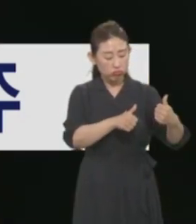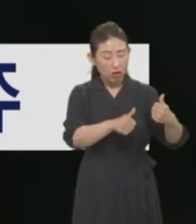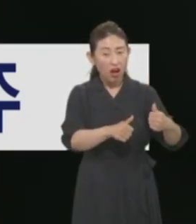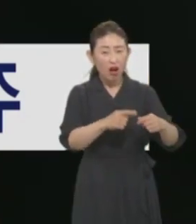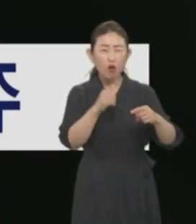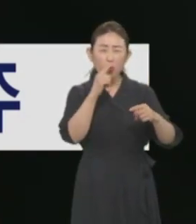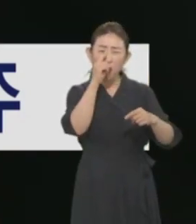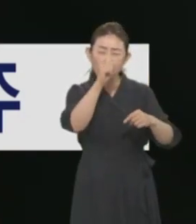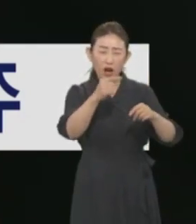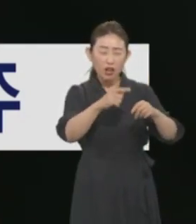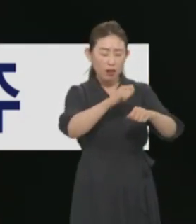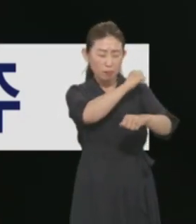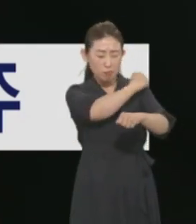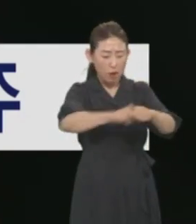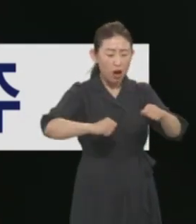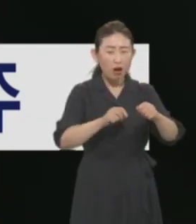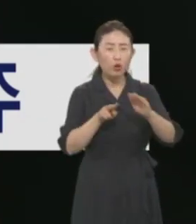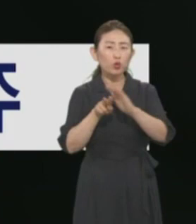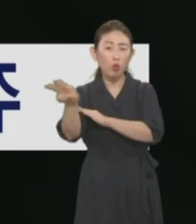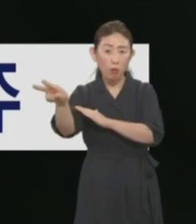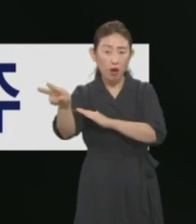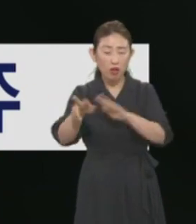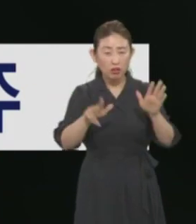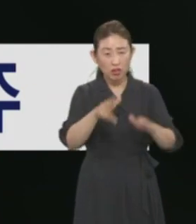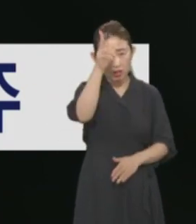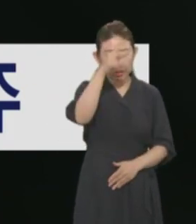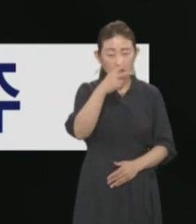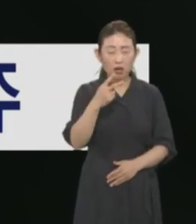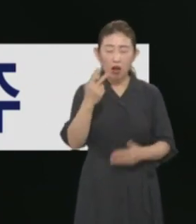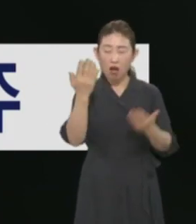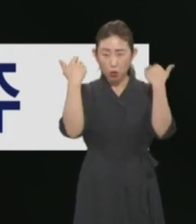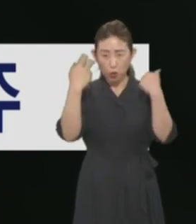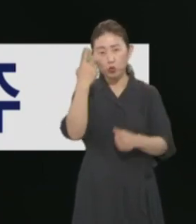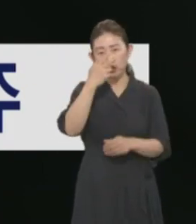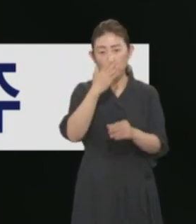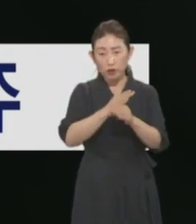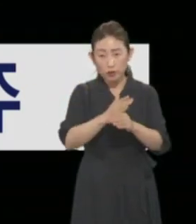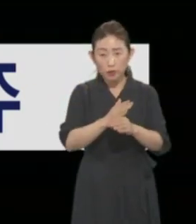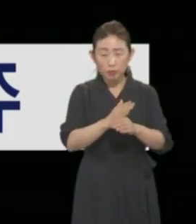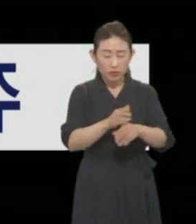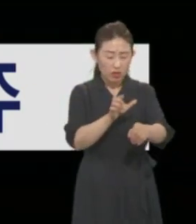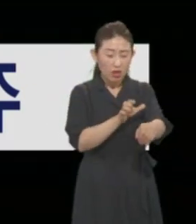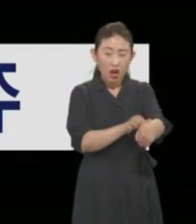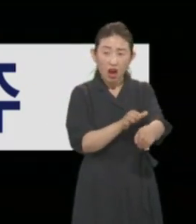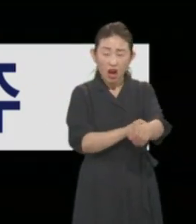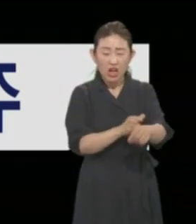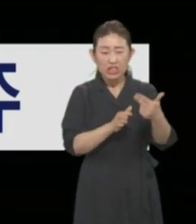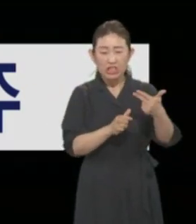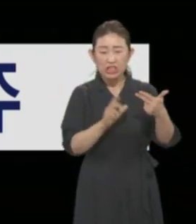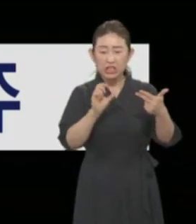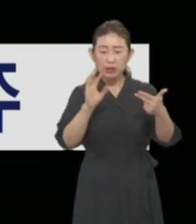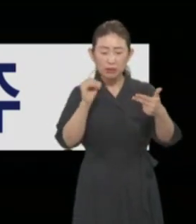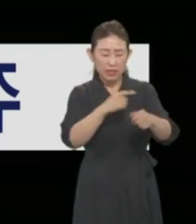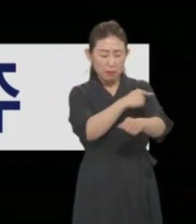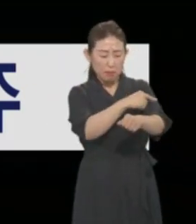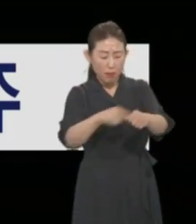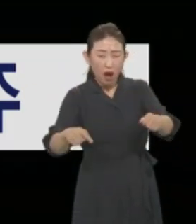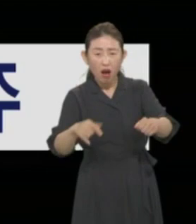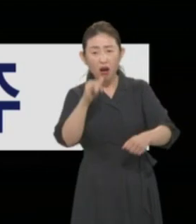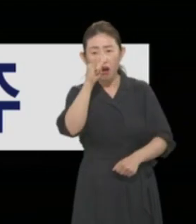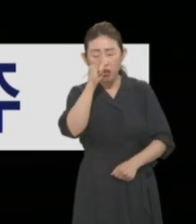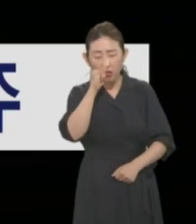물건으로 베고 도주해 경찰과 학교가 조사에 나섰습니다. A군의 팔에는 7cm 정도의 배인 상처가